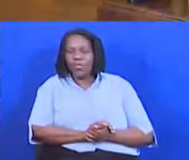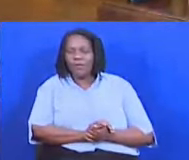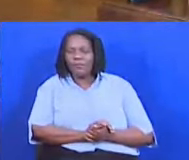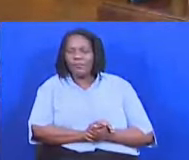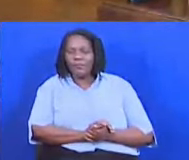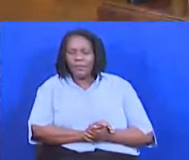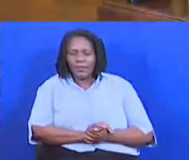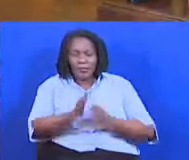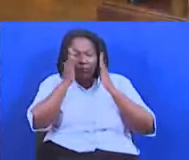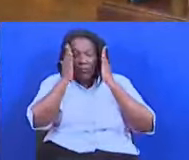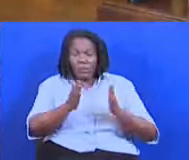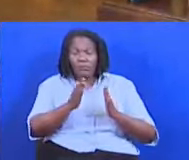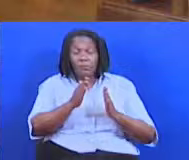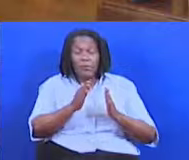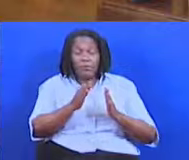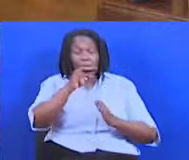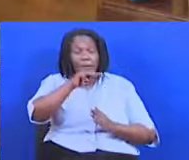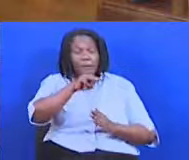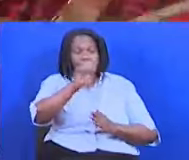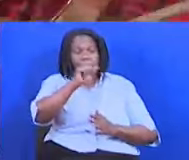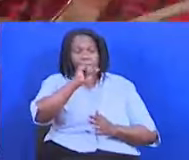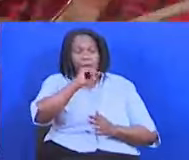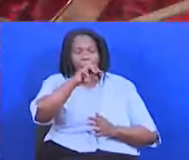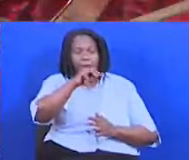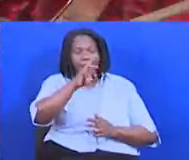Mheshimiwa Maimuna Pathan, swali la nyongeza.